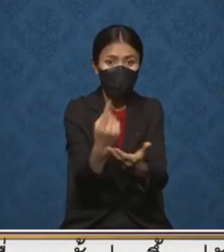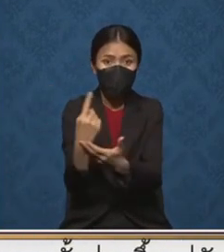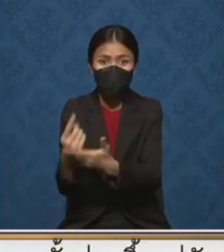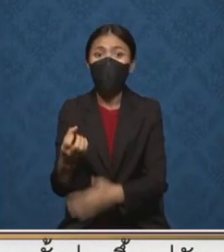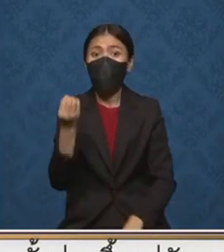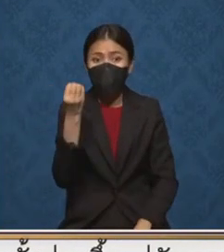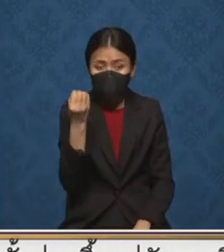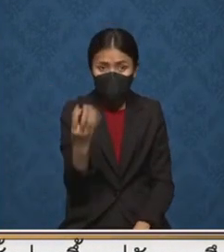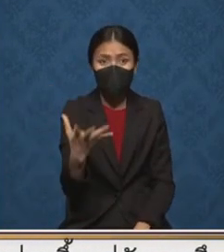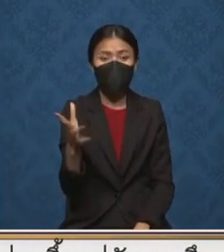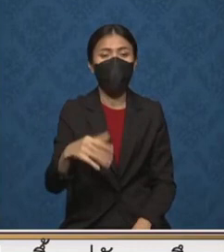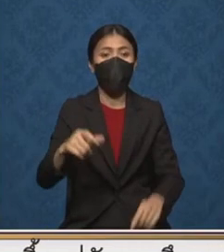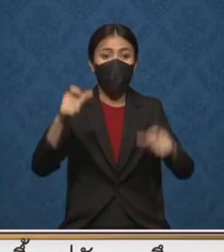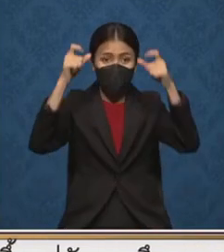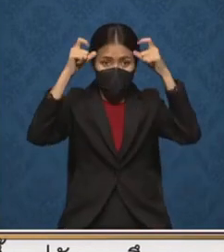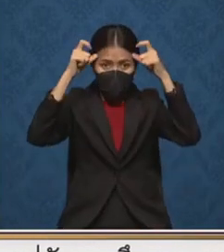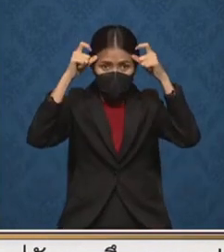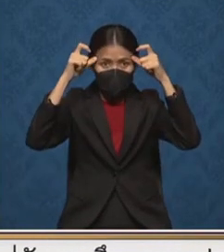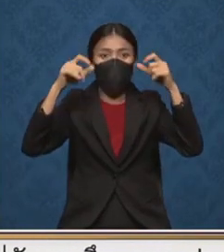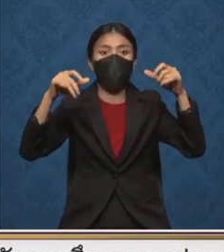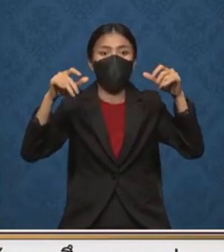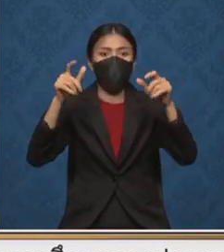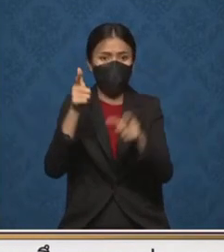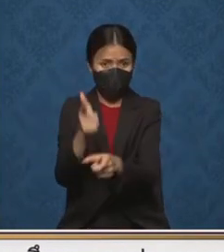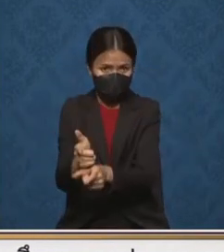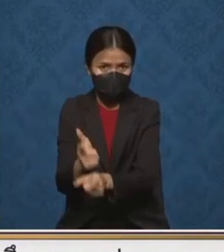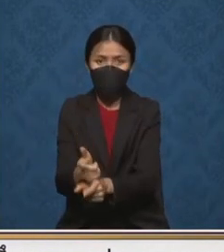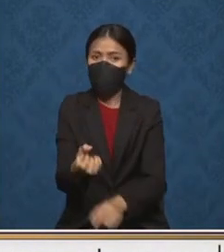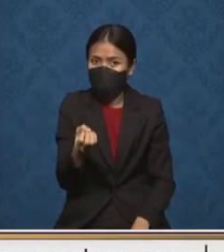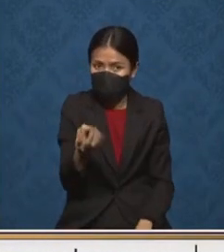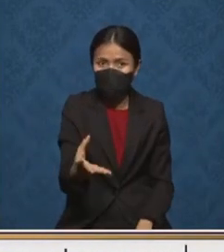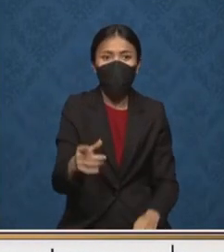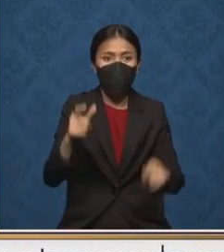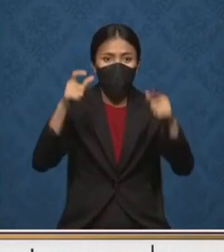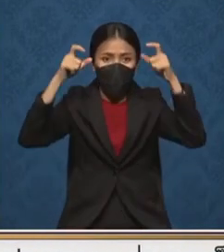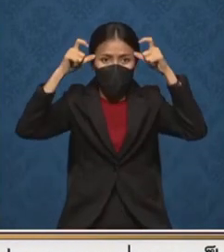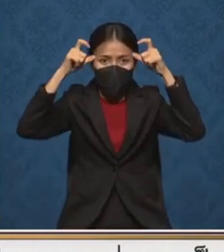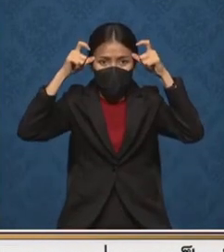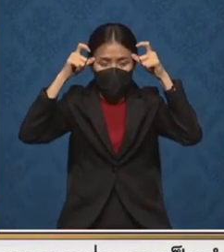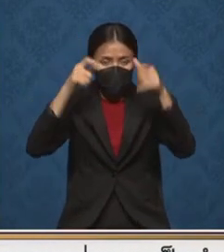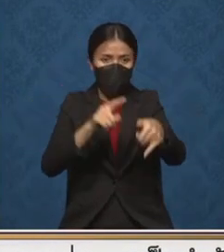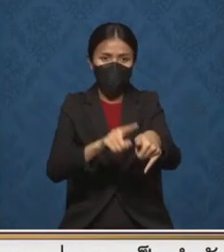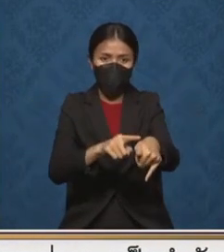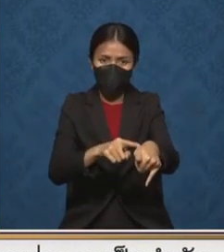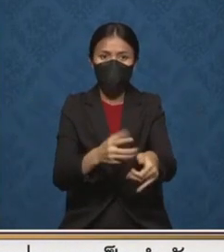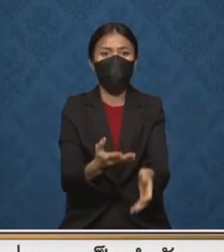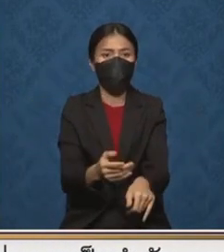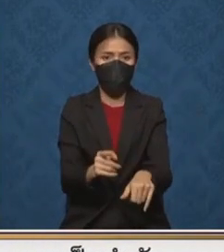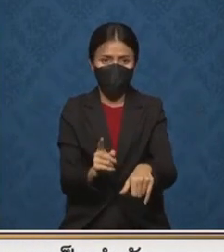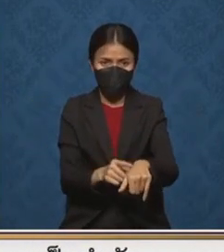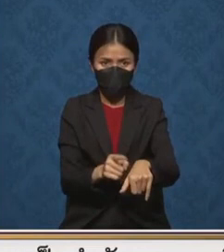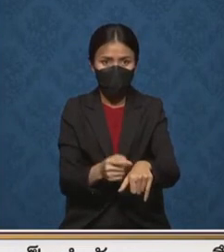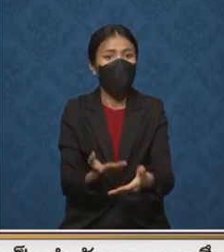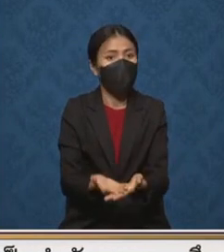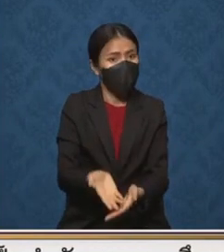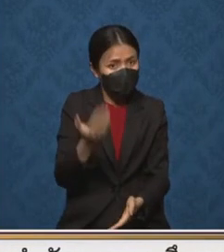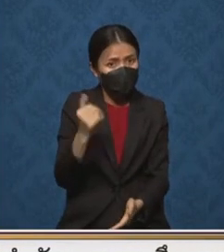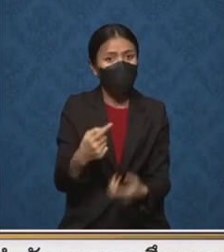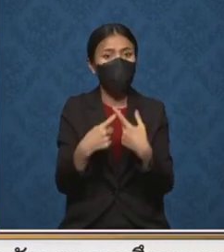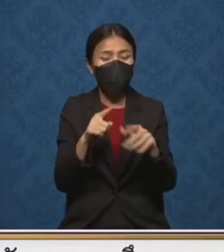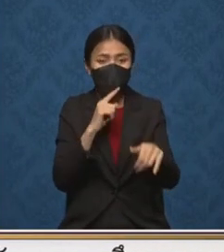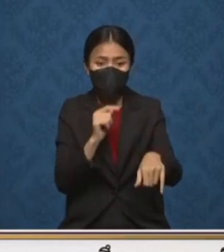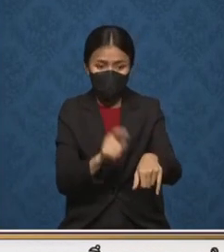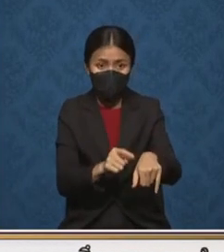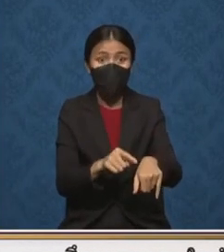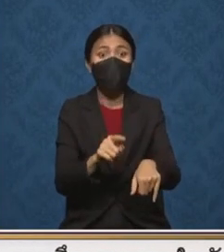มัวเป็นอาชีพหลักเหมือนกันและวัวราคาแพงต้นทุนแพงแล้วจะหากว่าสัตว์ตายเลยคา